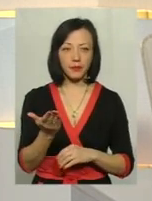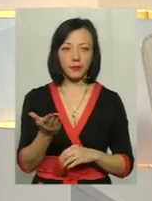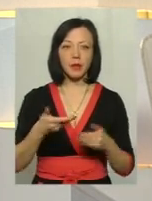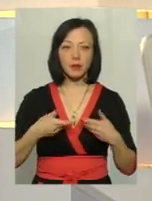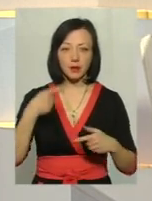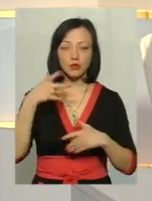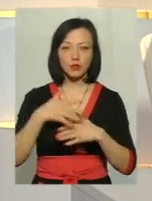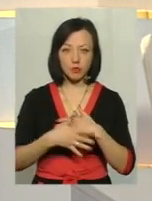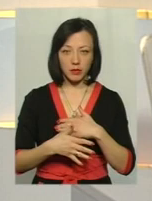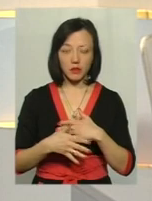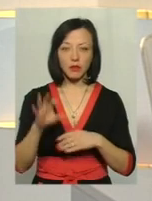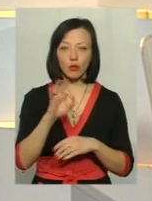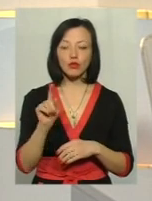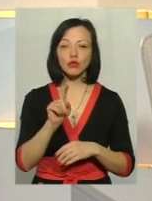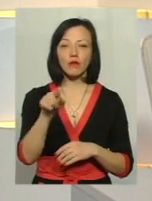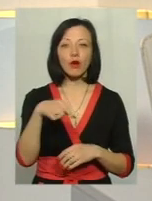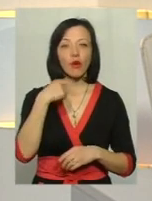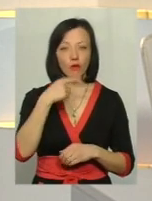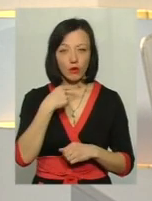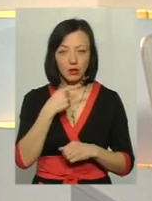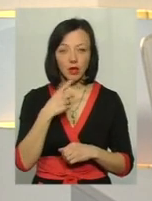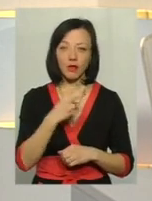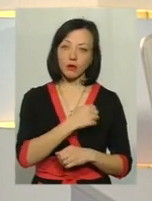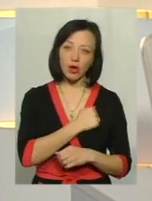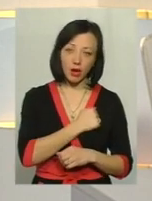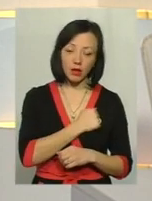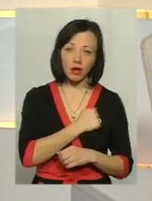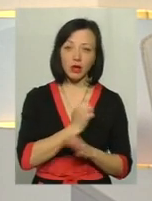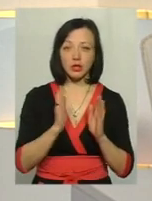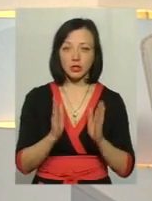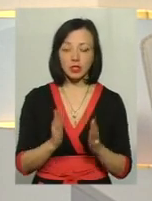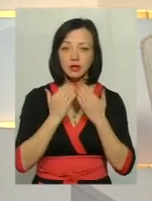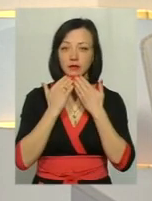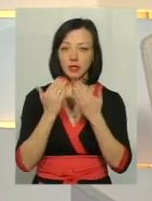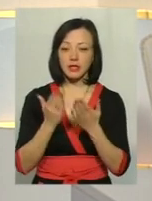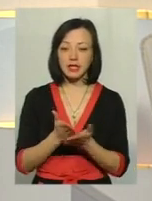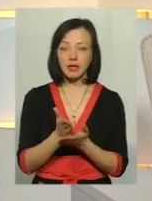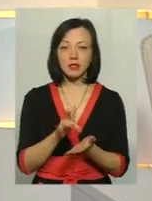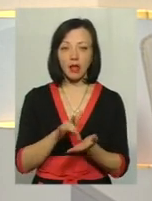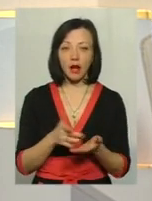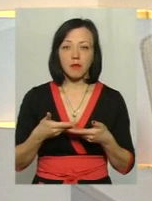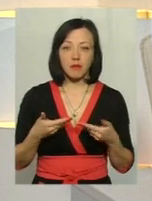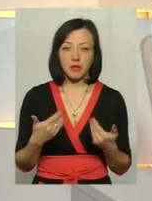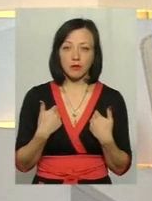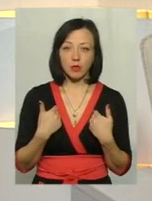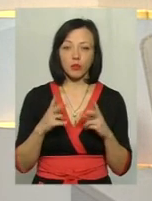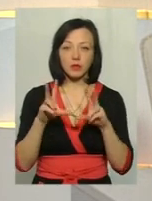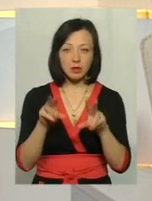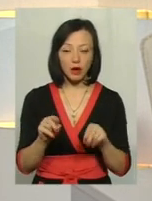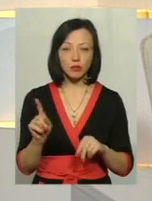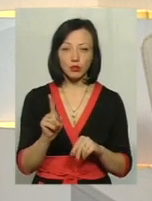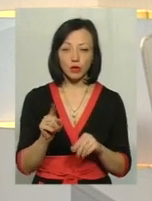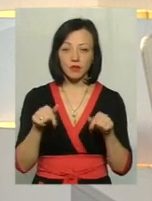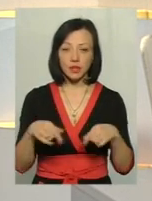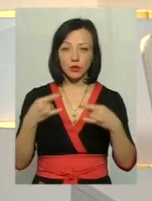Ми зрозуміли, про що ви говорите. На жаль, лише звертатися в сервісний центр, а ми з свого боку обіцяємо, що в